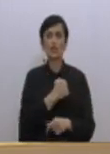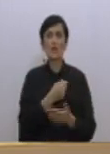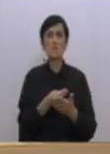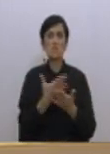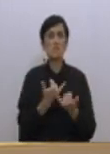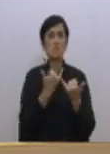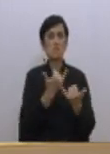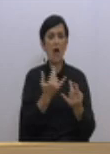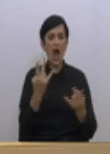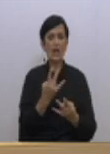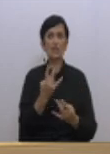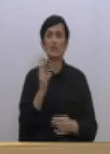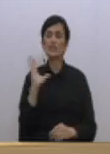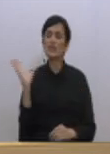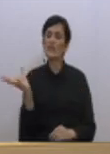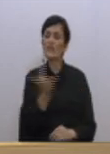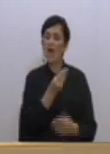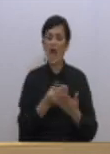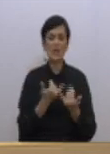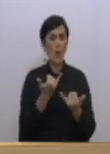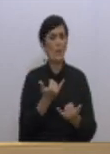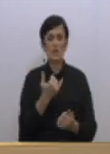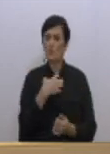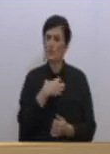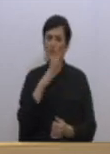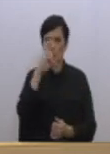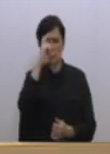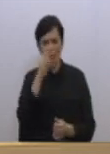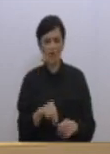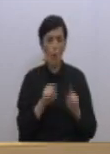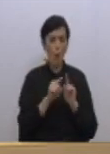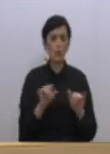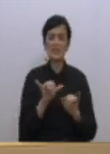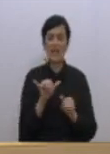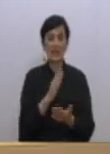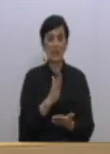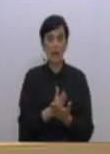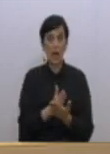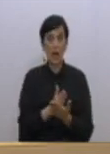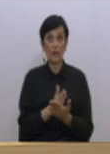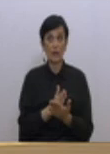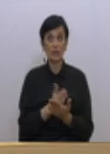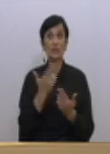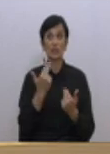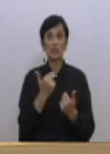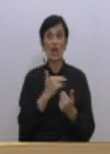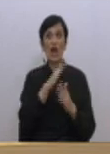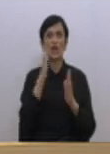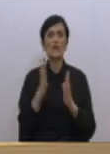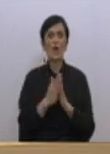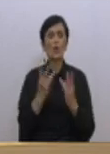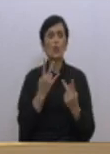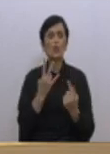da chirdeba qvelasgan pativistsema. Arak mishnoloba mtavrobashi khar opozitsiashi khar sada khar. Da qvela zalyan moziitsebit